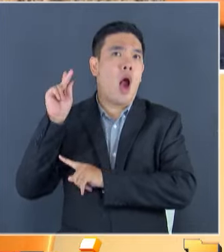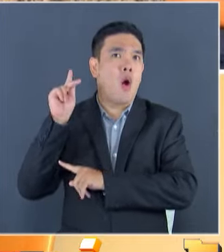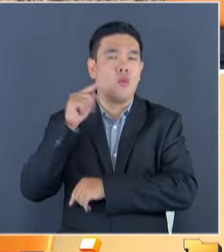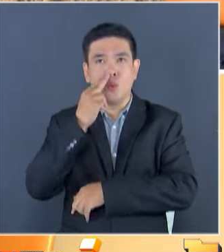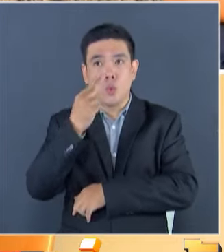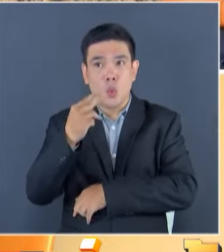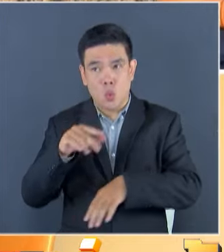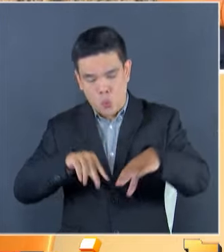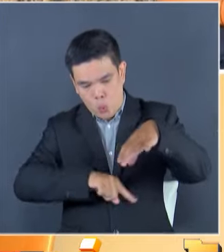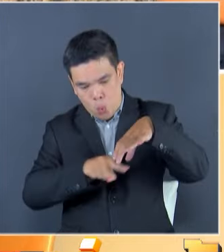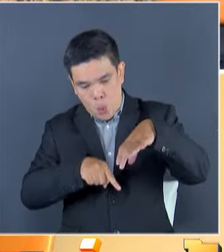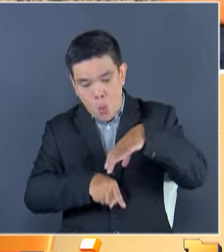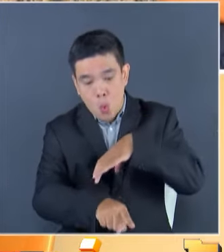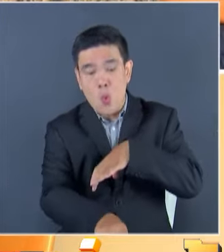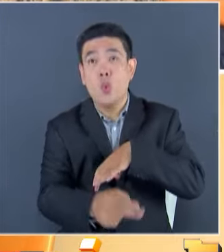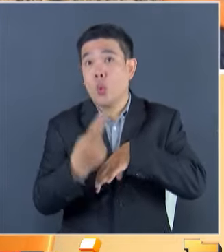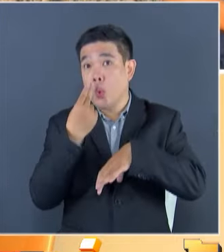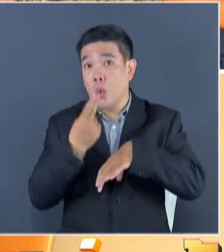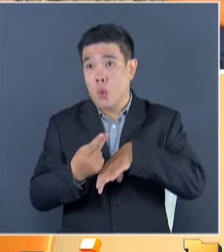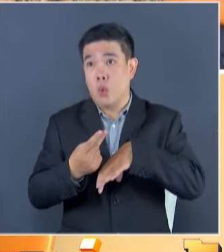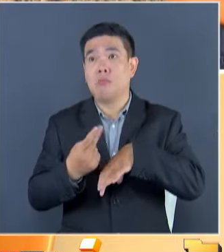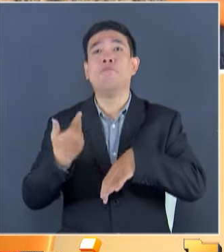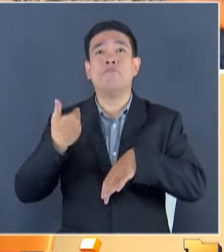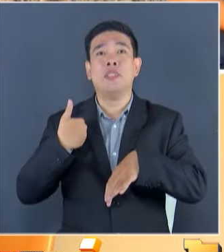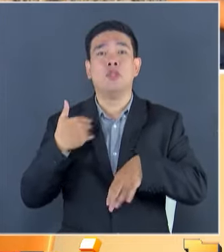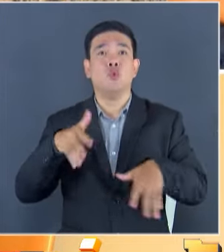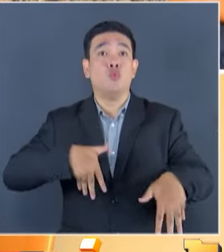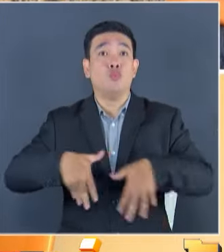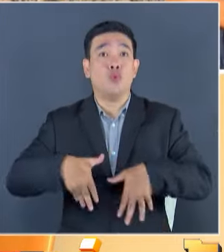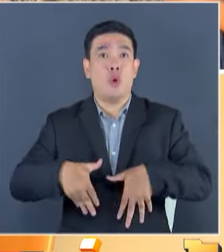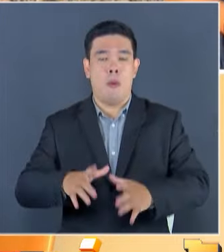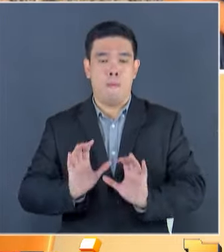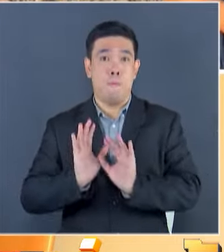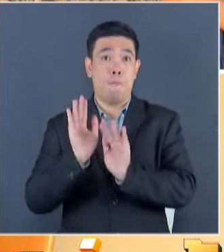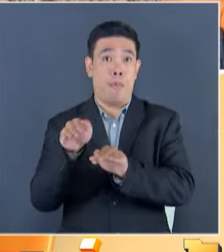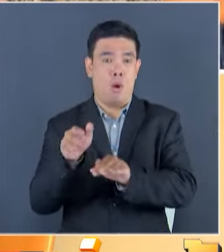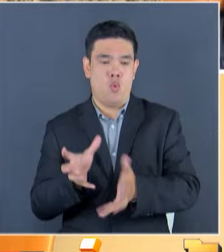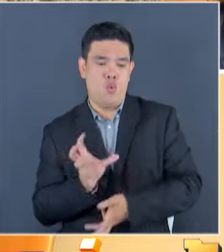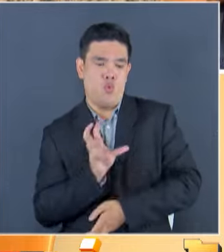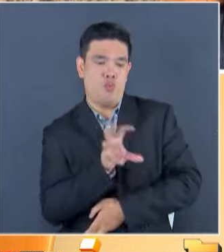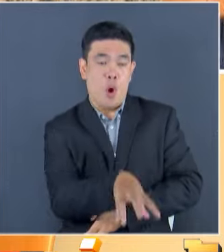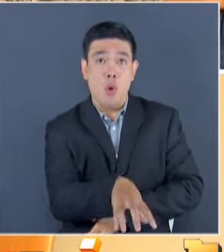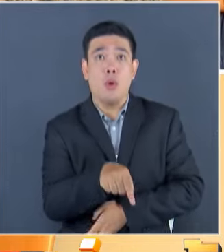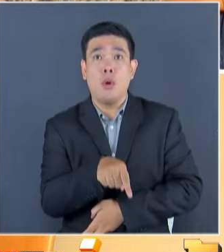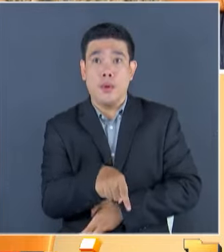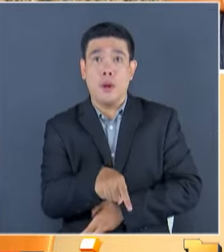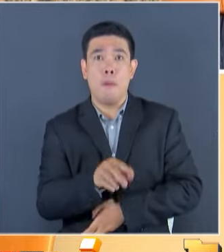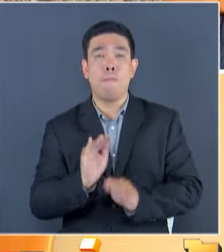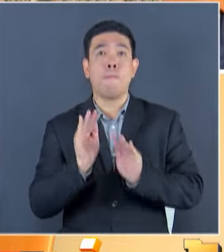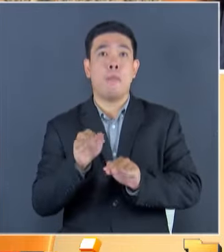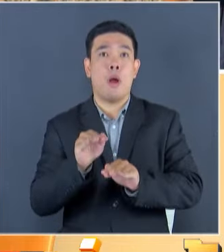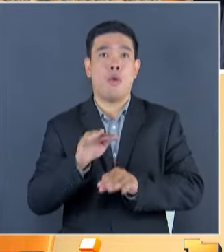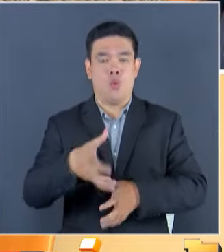ที่มีรูที่ทะลุลงมาถึงแม่น้ำยมเคยมีชาวบ้านนำลูกมะพร้าวย่อนใส่รูลงมาปรากฏมะพร้